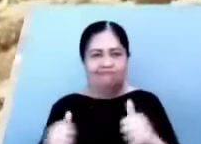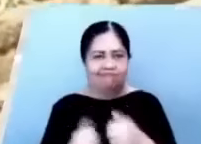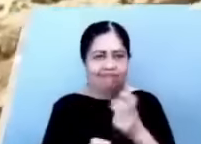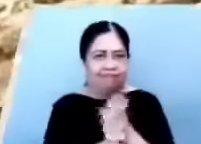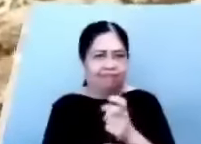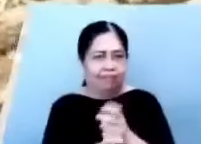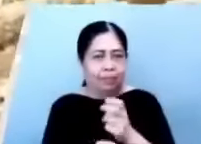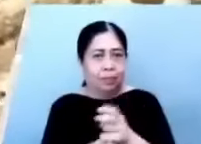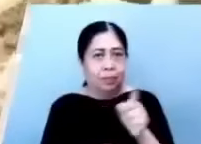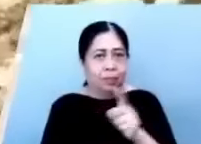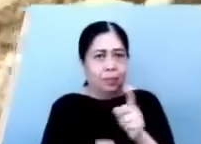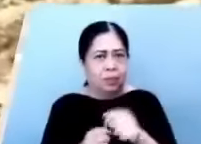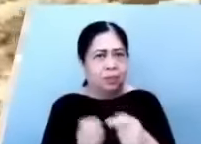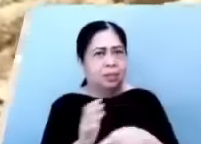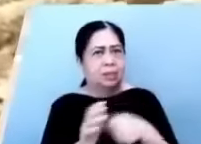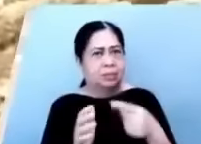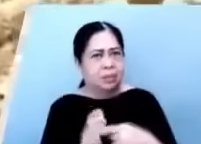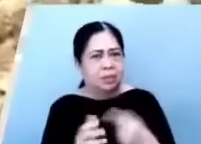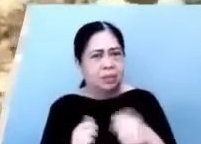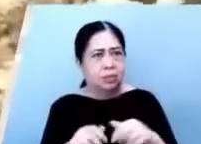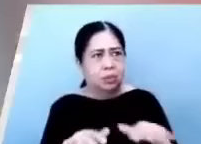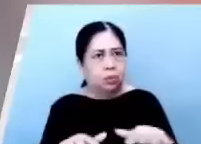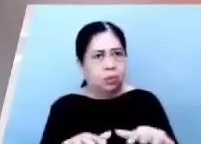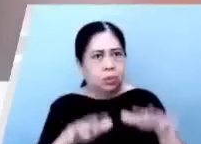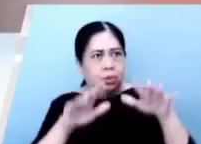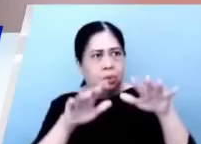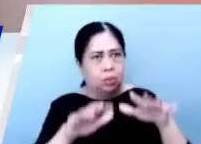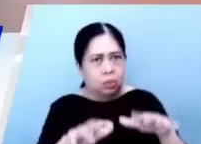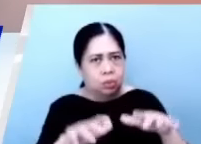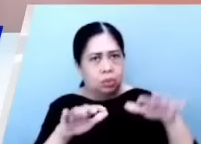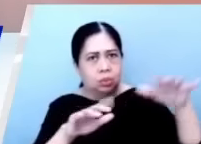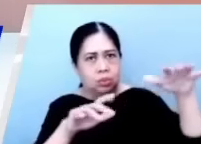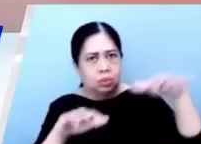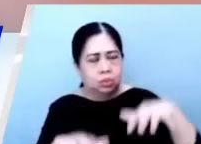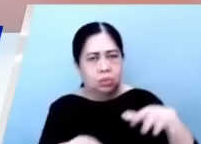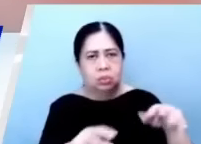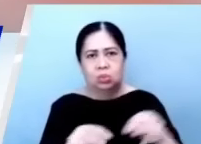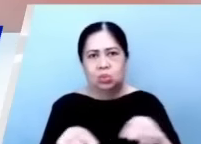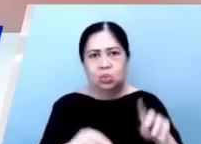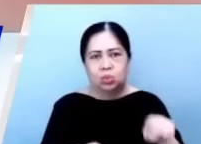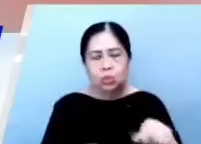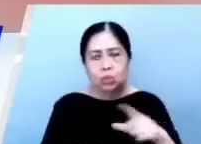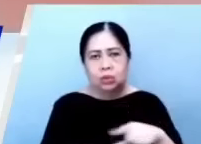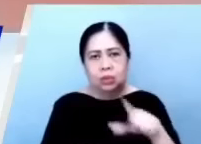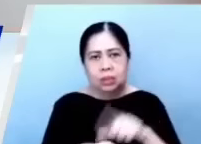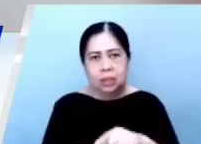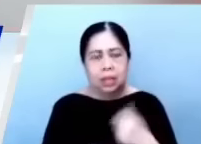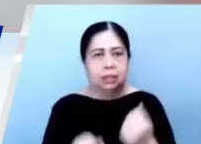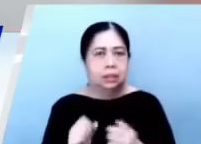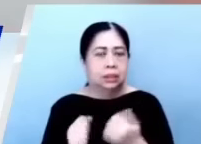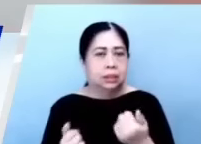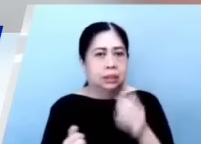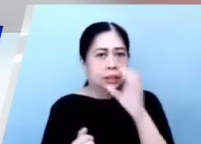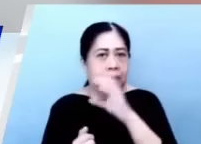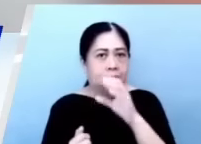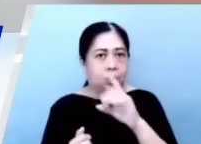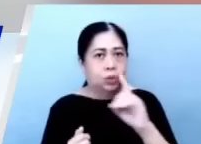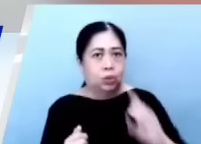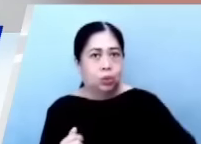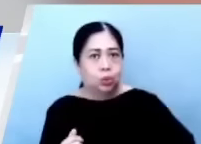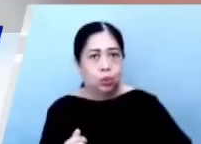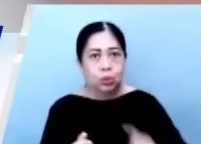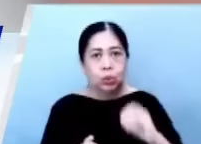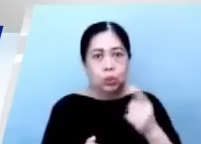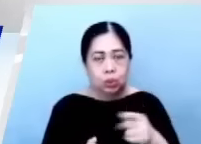ang paminsan-minsang paggalaw ng lupa. Dagdag puwersa naman ang batikang search and rescue dogs ng Philippine Coast Guard